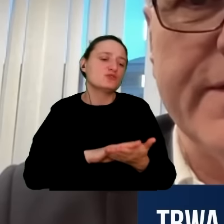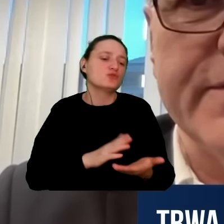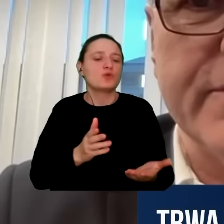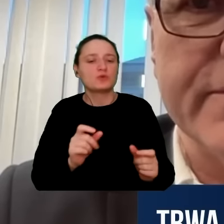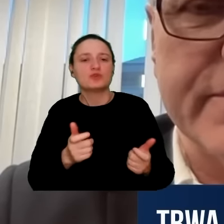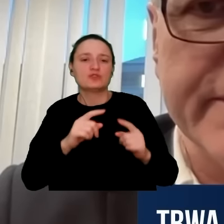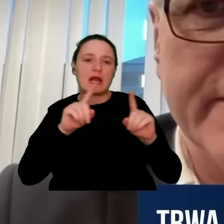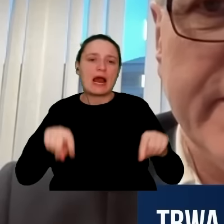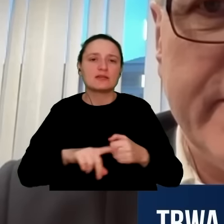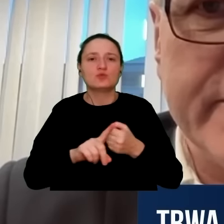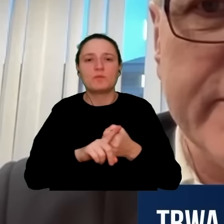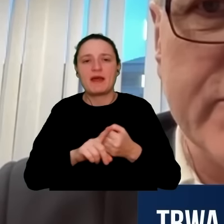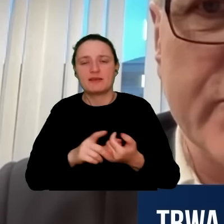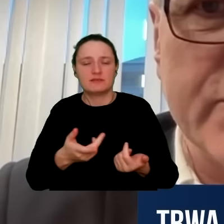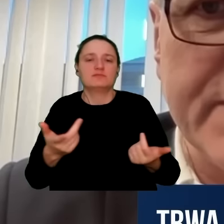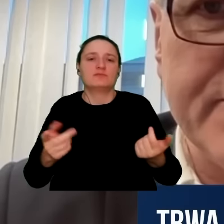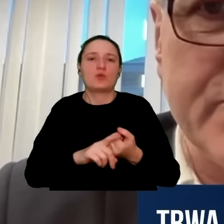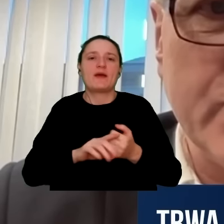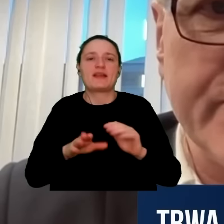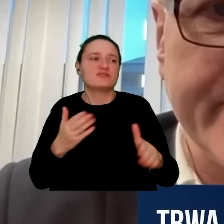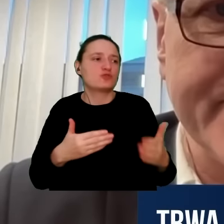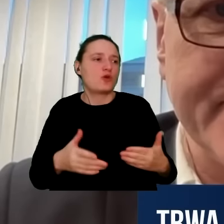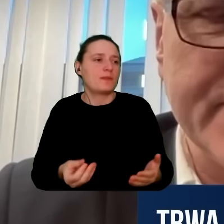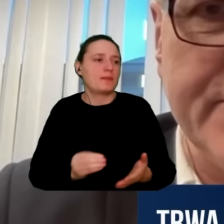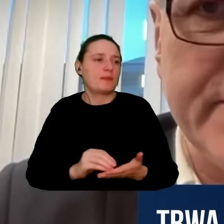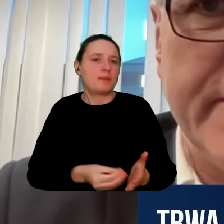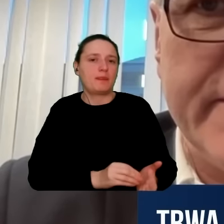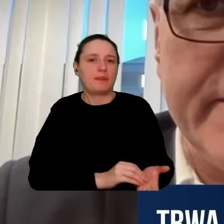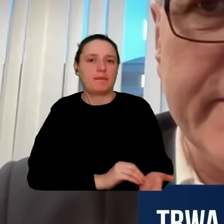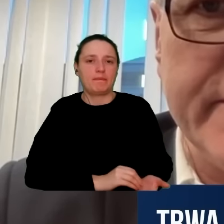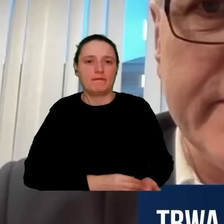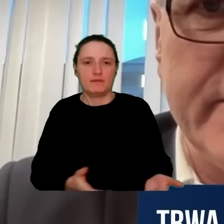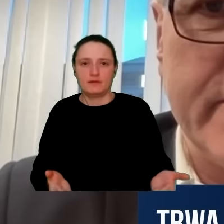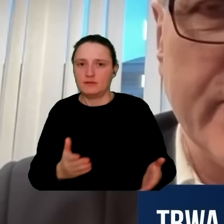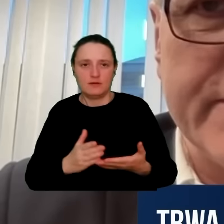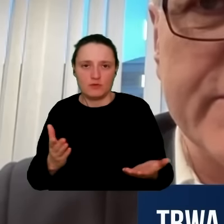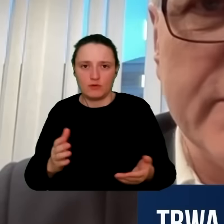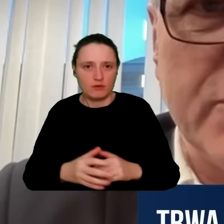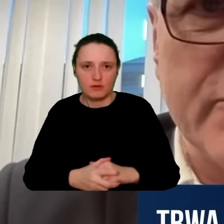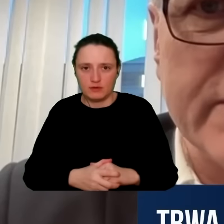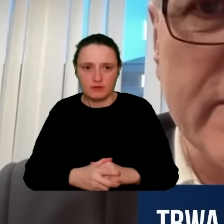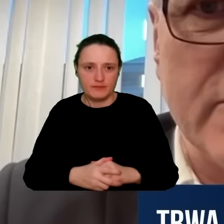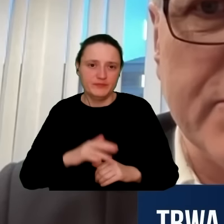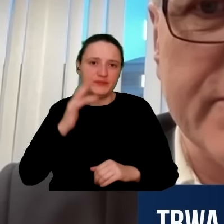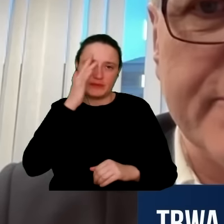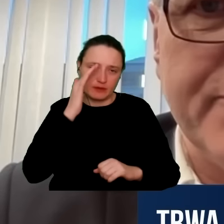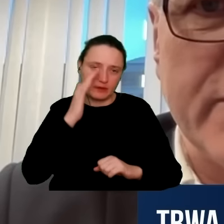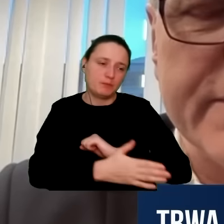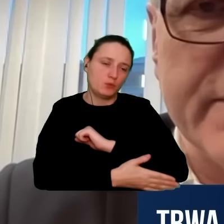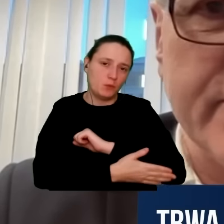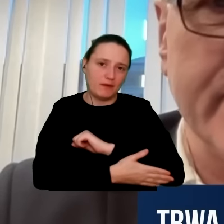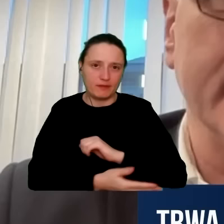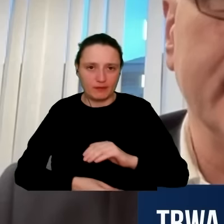czy numery stron, czy coś, co ma służyć jako tam jakiś teoretyczny podkład, tylko po to,